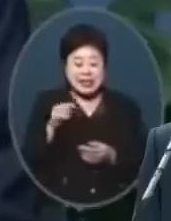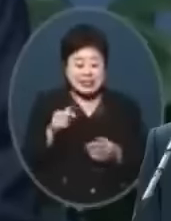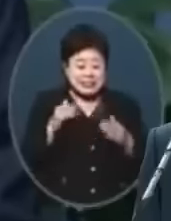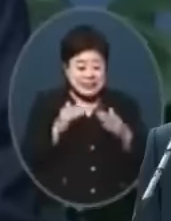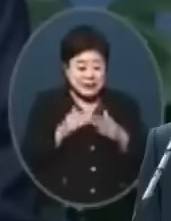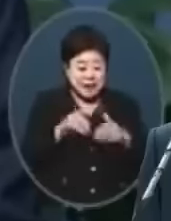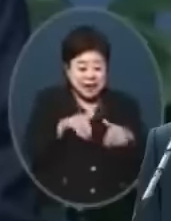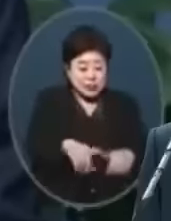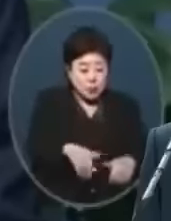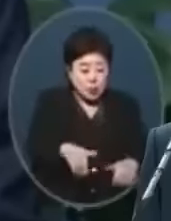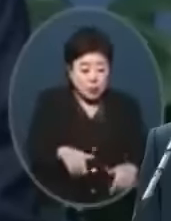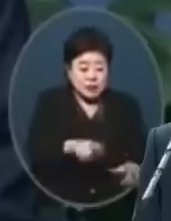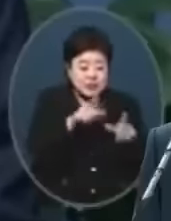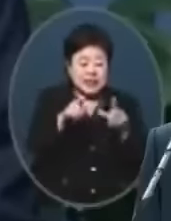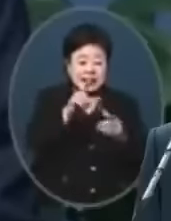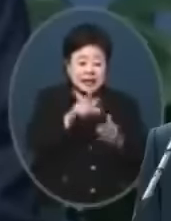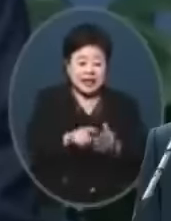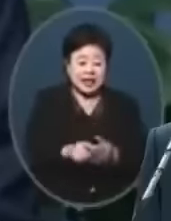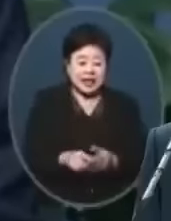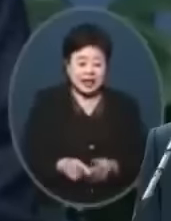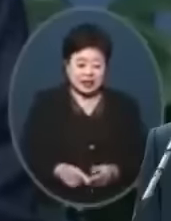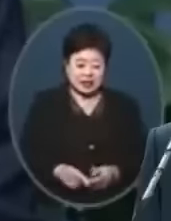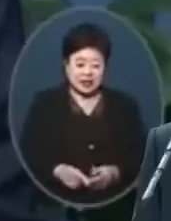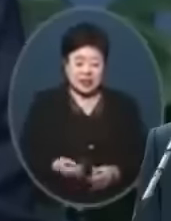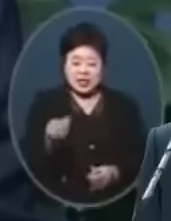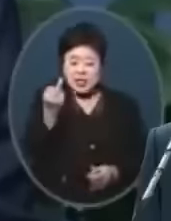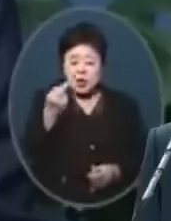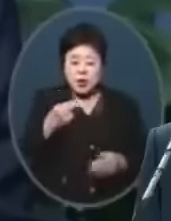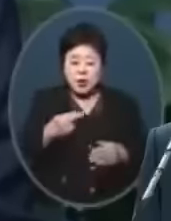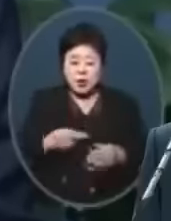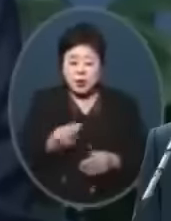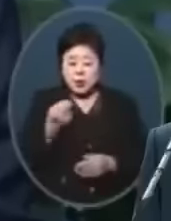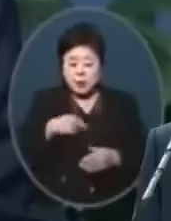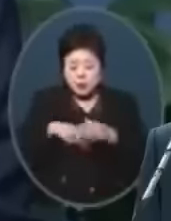야곱이 형을 피해서 도망을 쳤어.